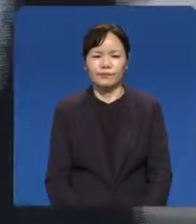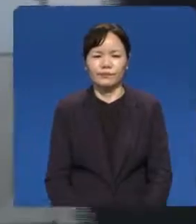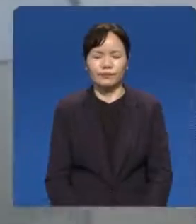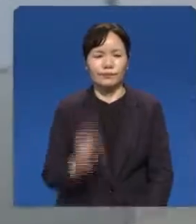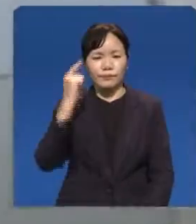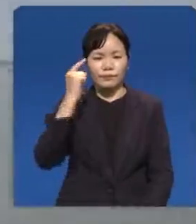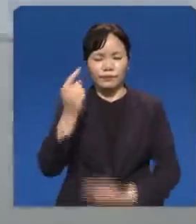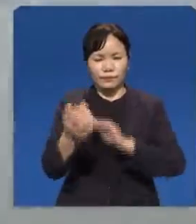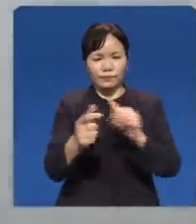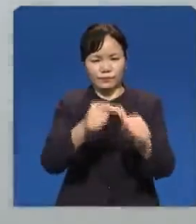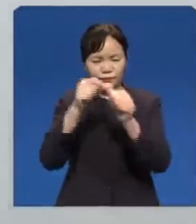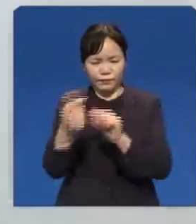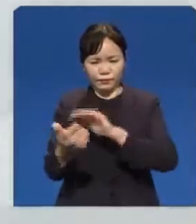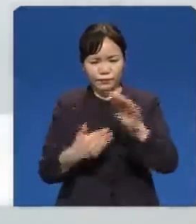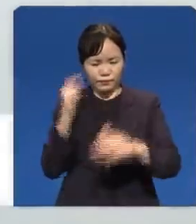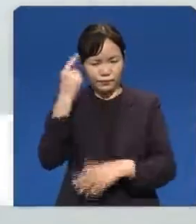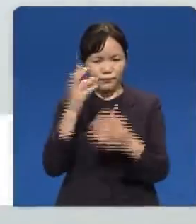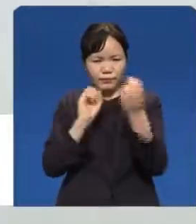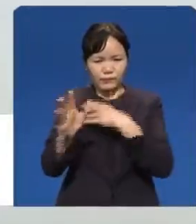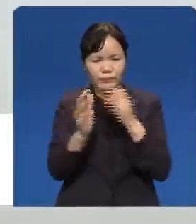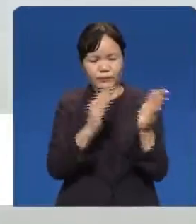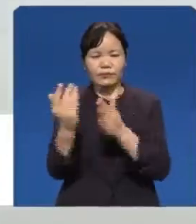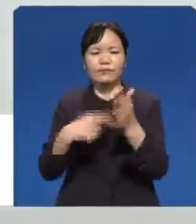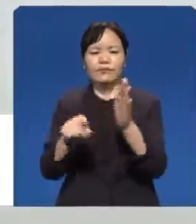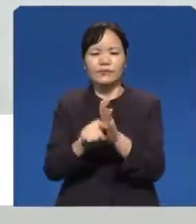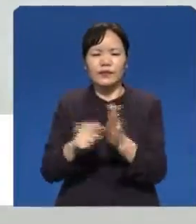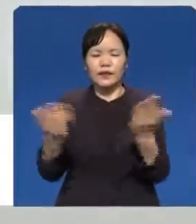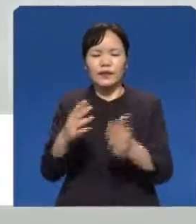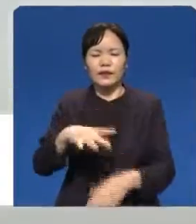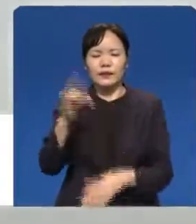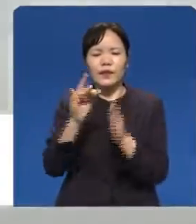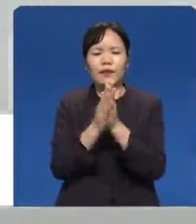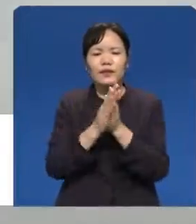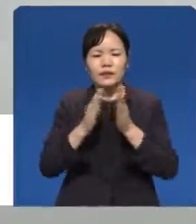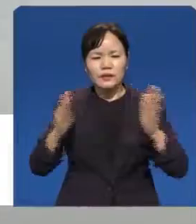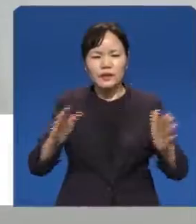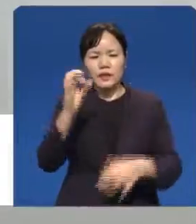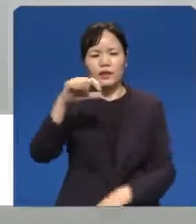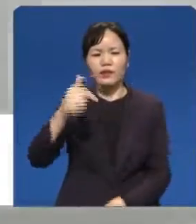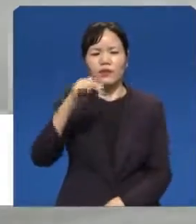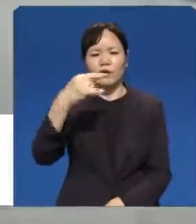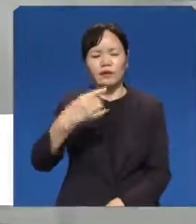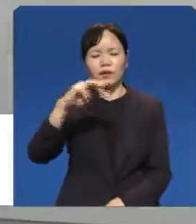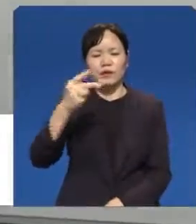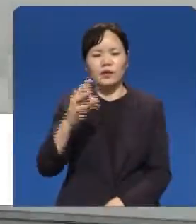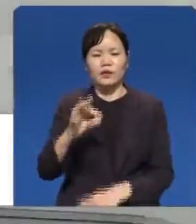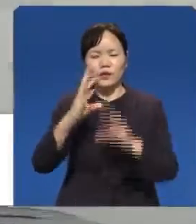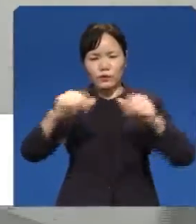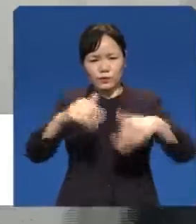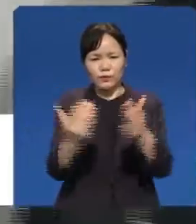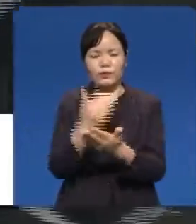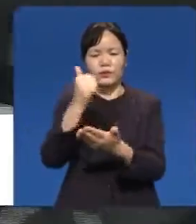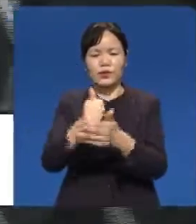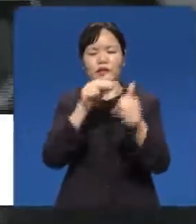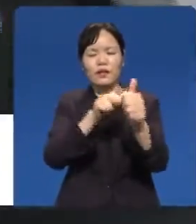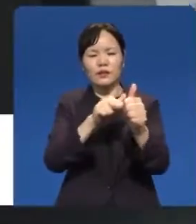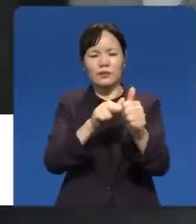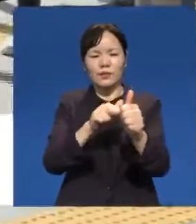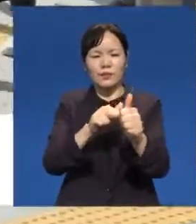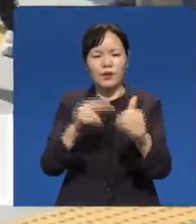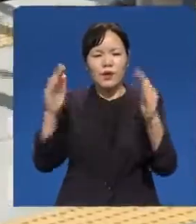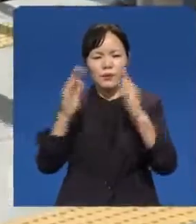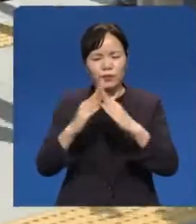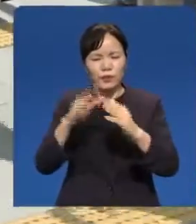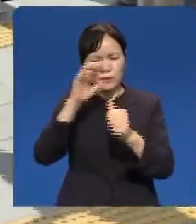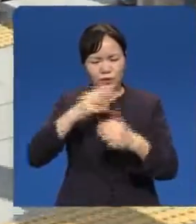인사청문회 준비를 위해 첫 출근한 원희룡 국토교통부 장관 후보자. 부동산 규제 완화에 신중한